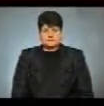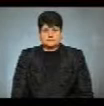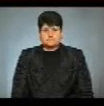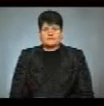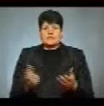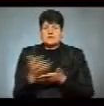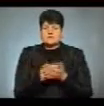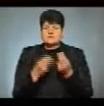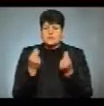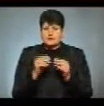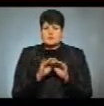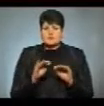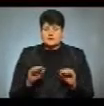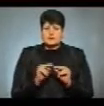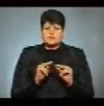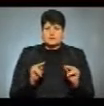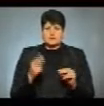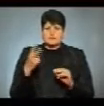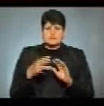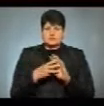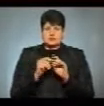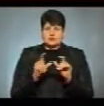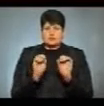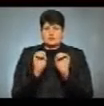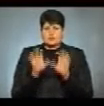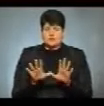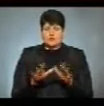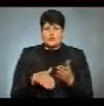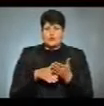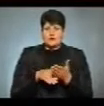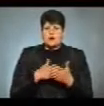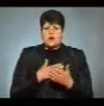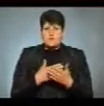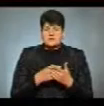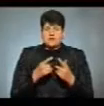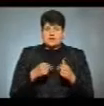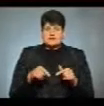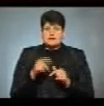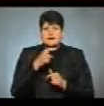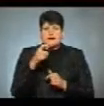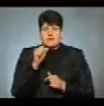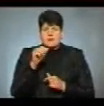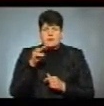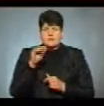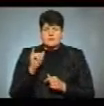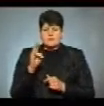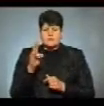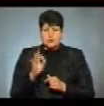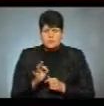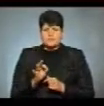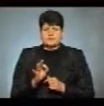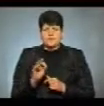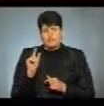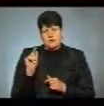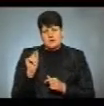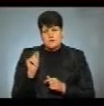Виручені кошти учні і вчителі 28-ї школи передадуть волонтерам громадської організації «Хатіко» для притулку для тварин у Дичкові в